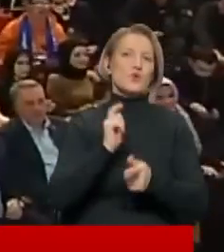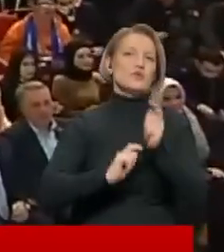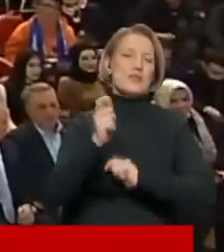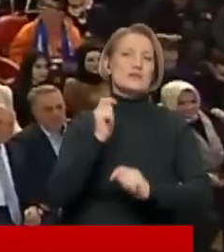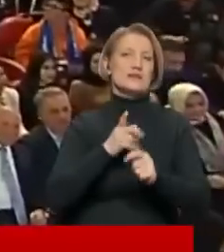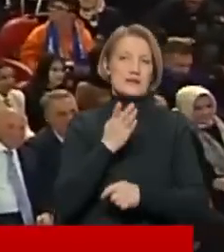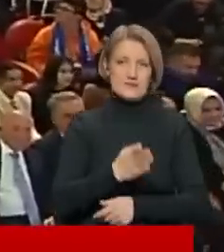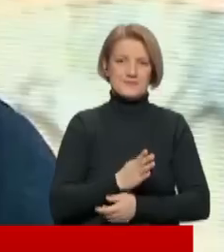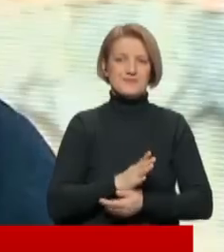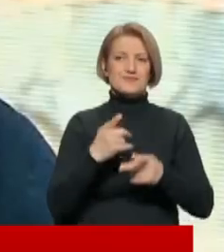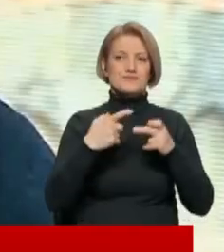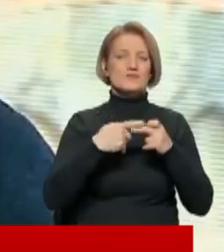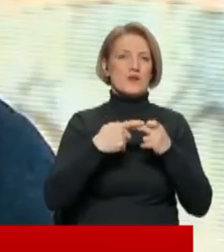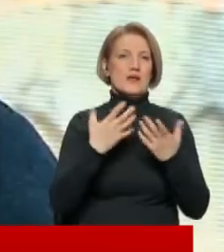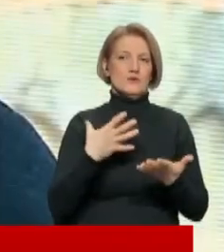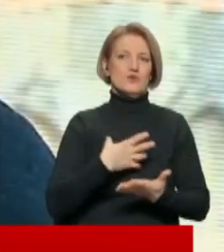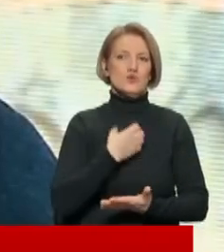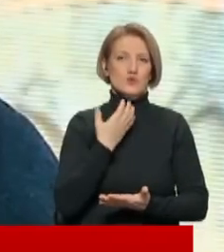Ronaldo'ya maalesef